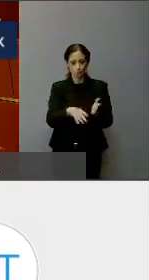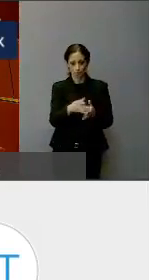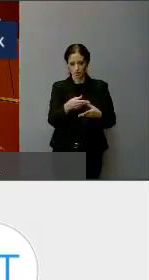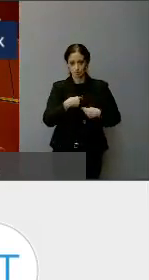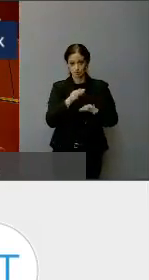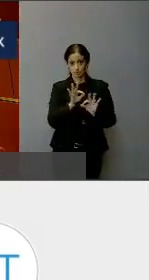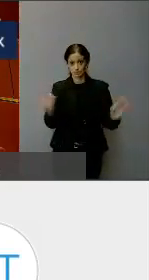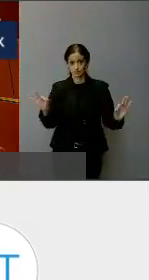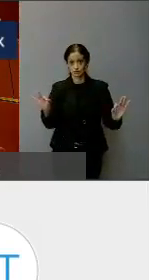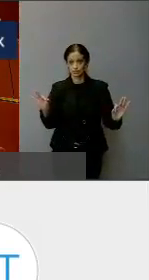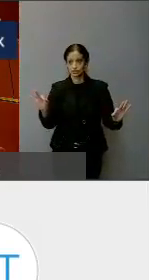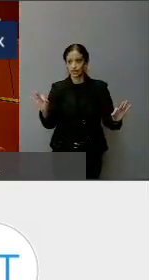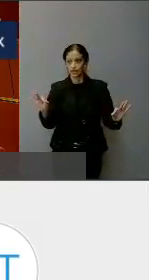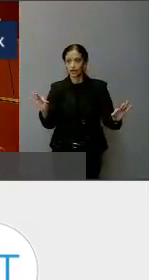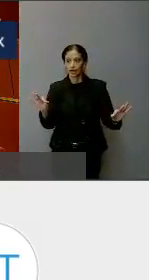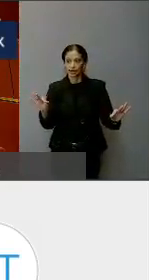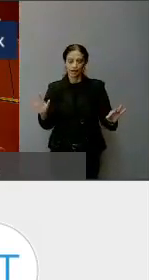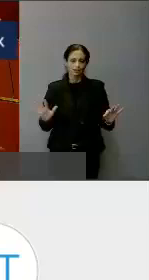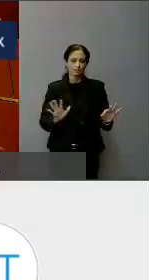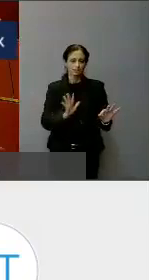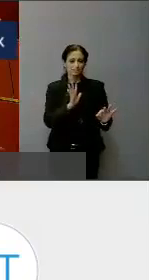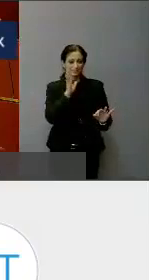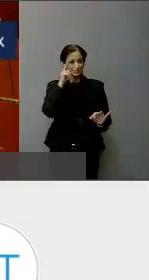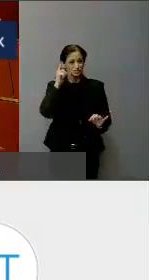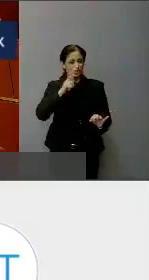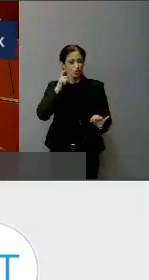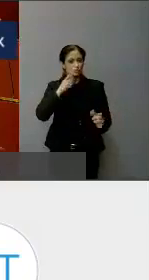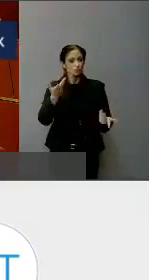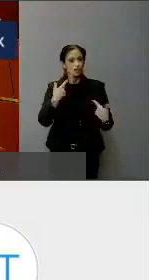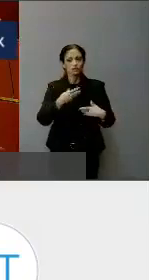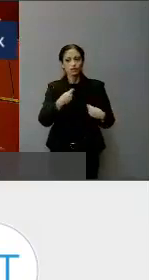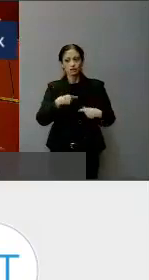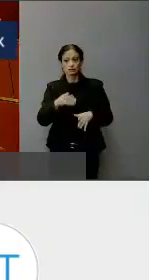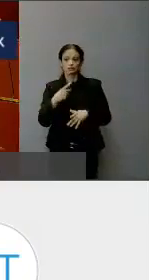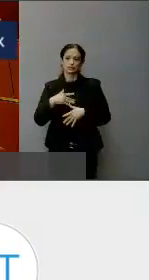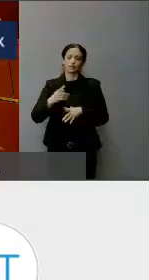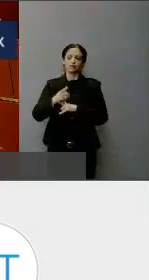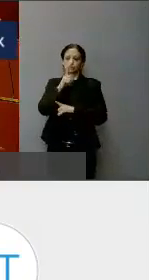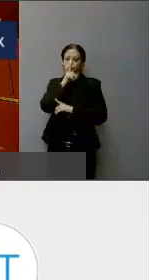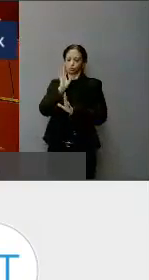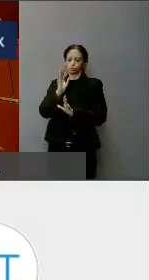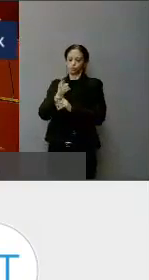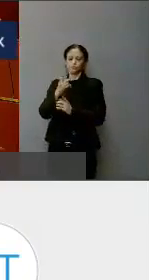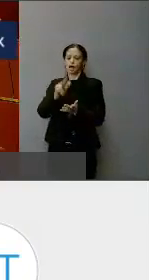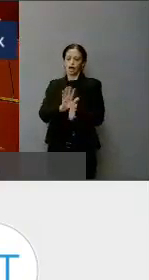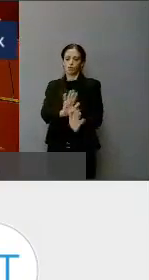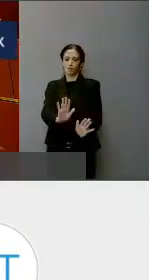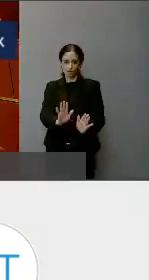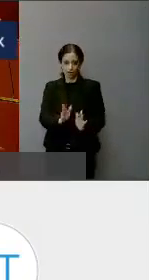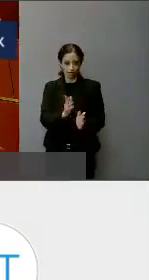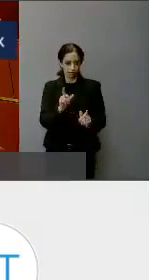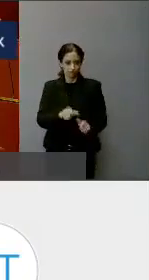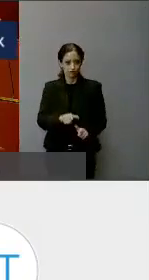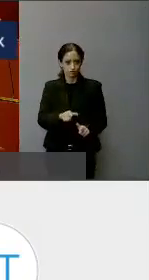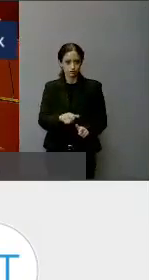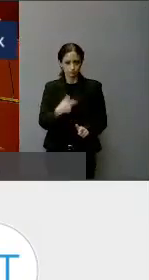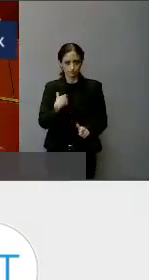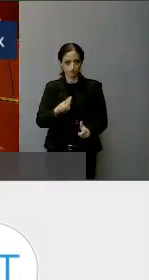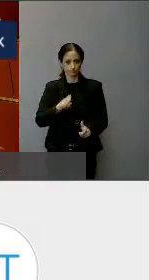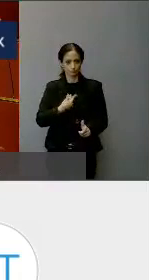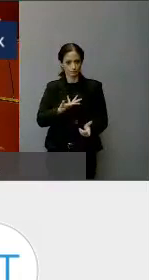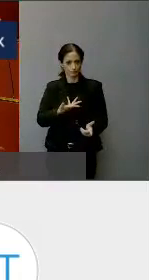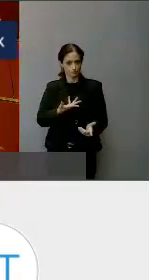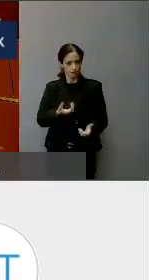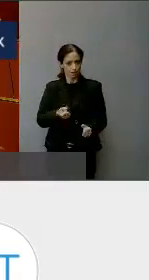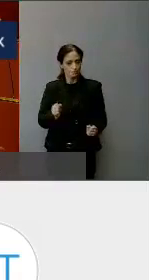questo ci fa pensare che ci sia qualcuno che abbia detto guardate signori silenzi bisogna provarla e ci fa ancora più paura perché se non c'è discussione